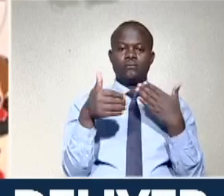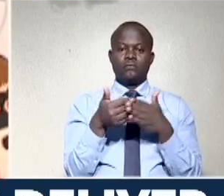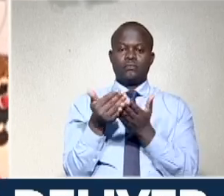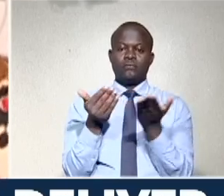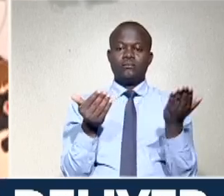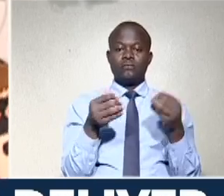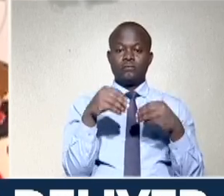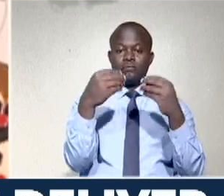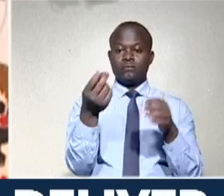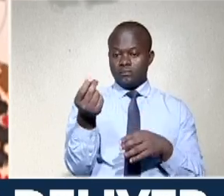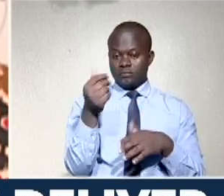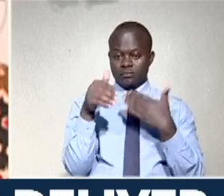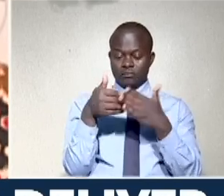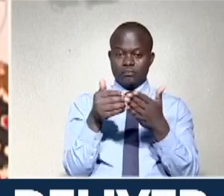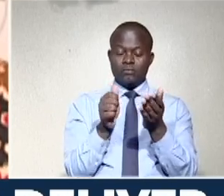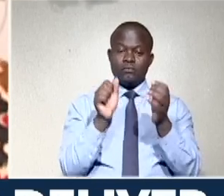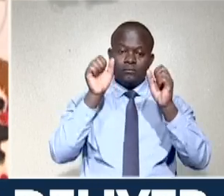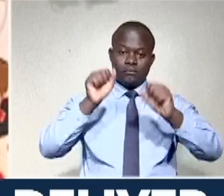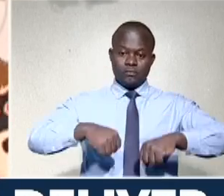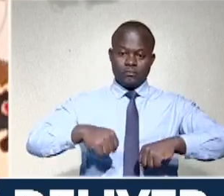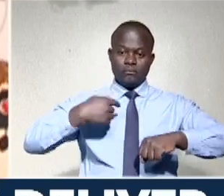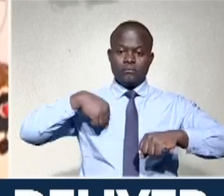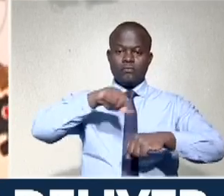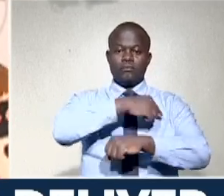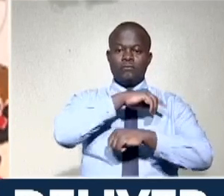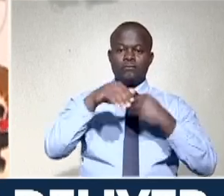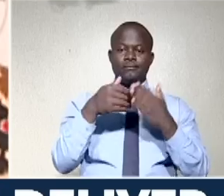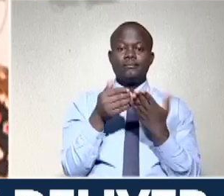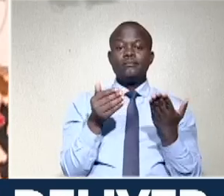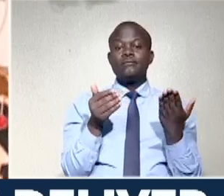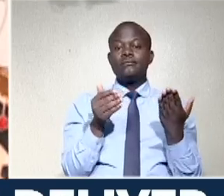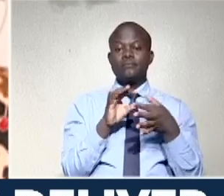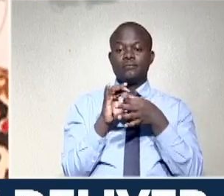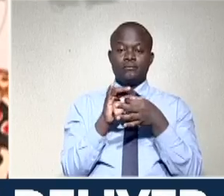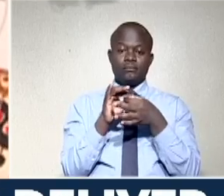bakaronka amafaranga, bagashobora kuronka